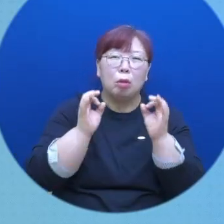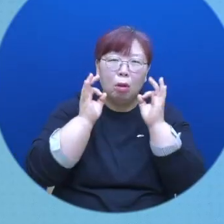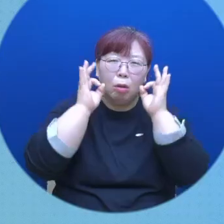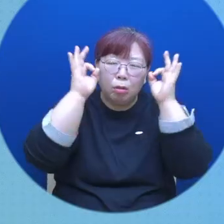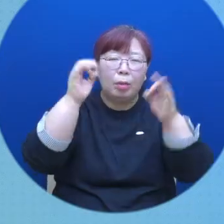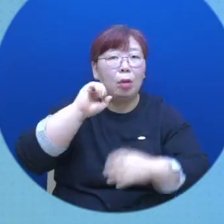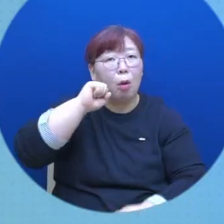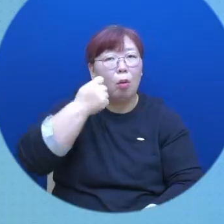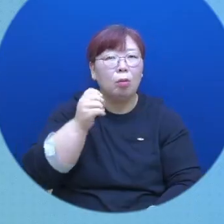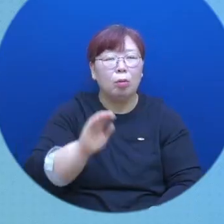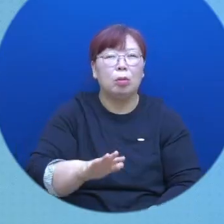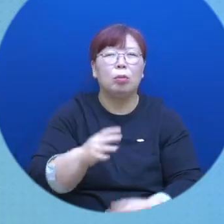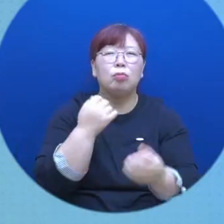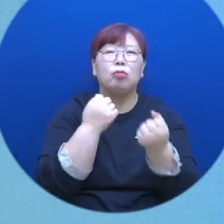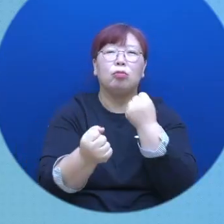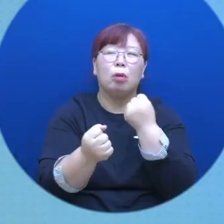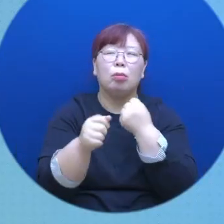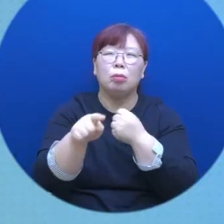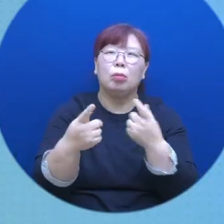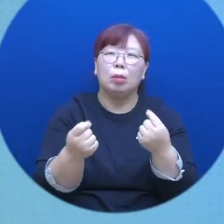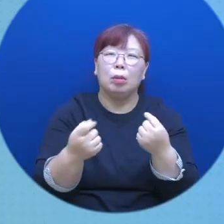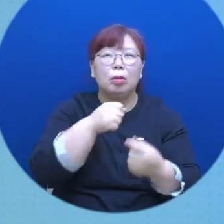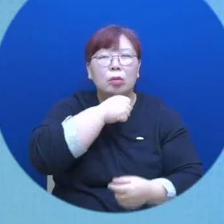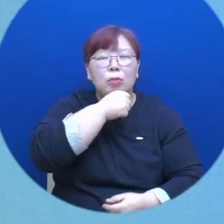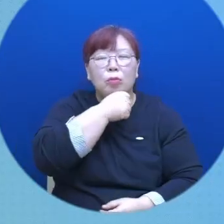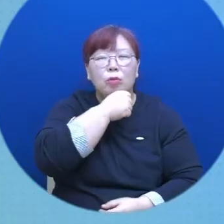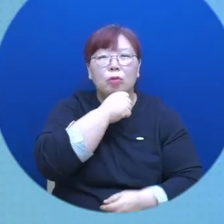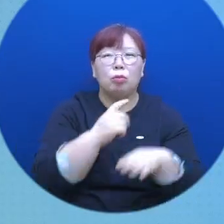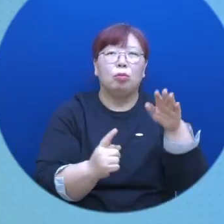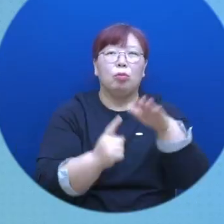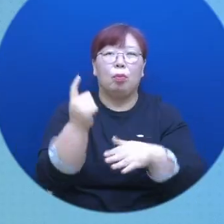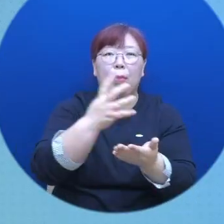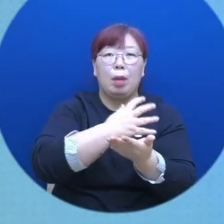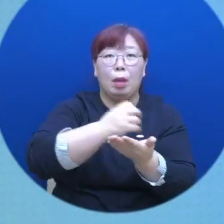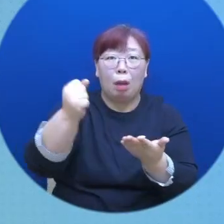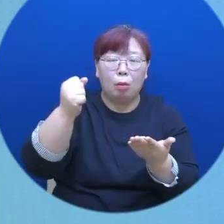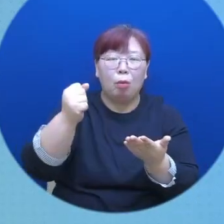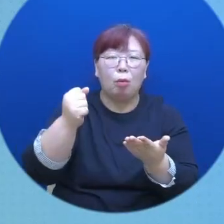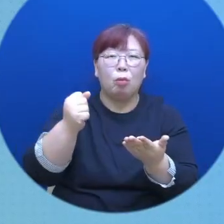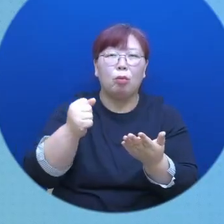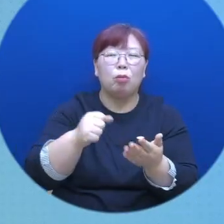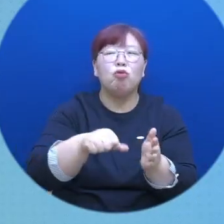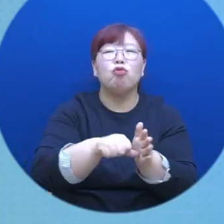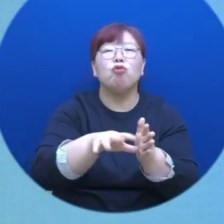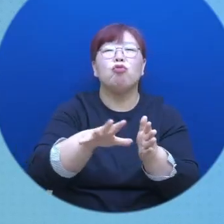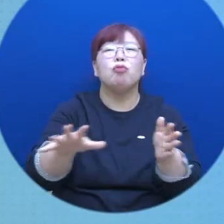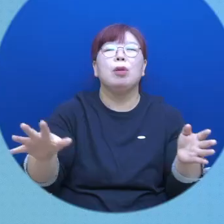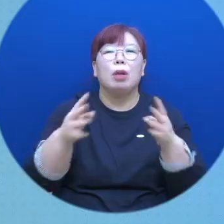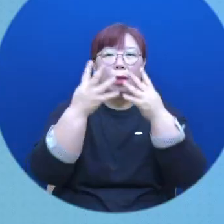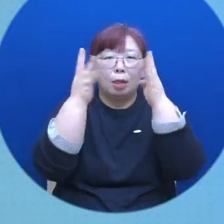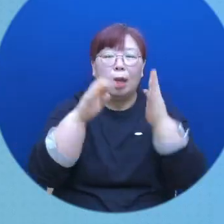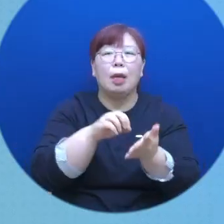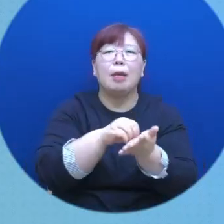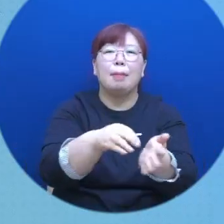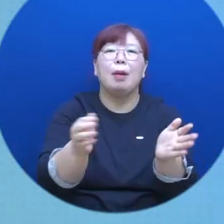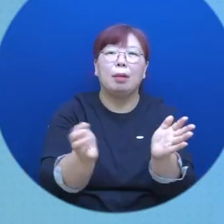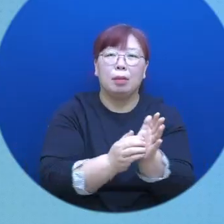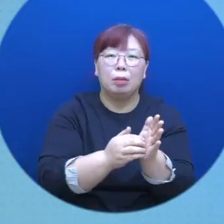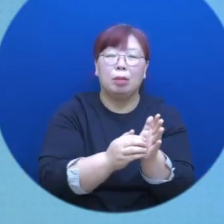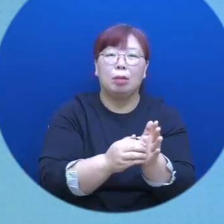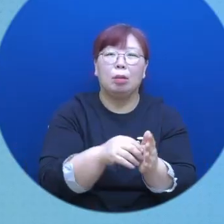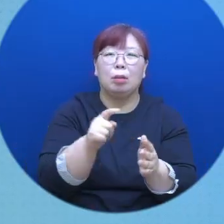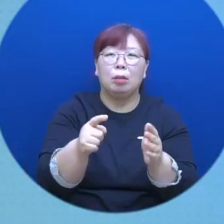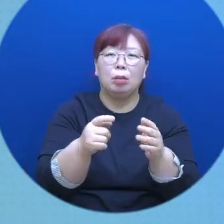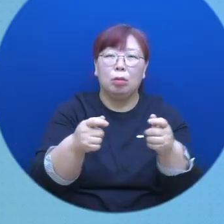그런 고득점을 받고 미국의 유수한 대학에 입학을 했어요. 그들이 졸업을